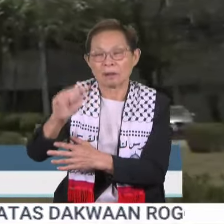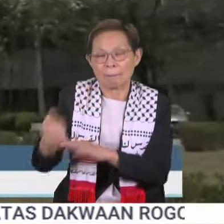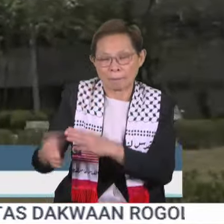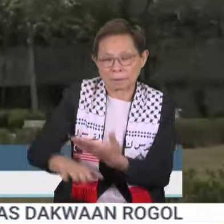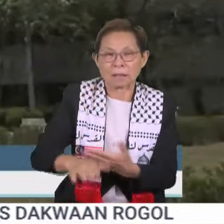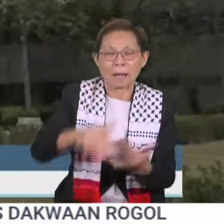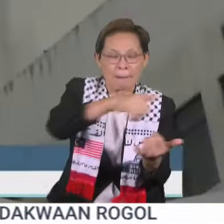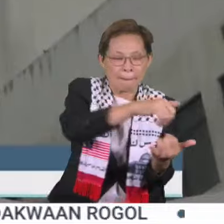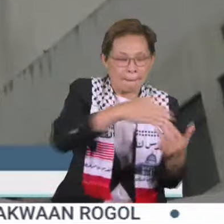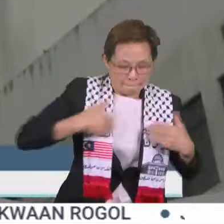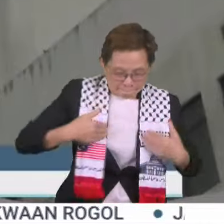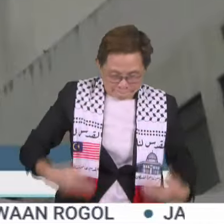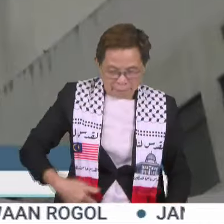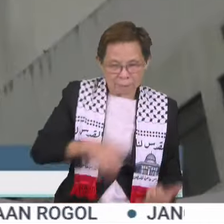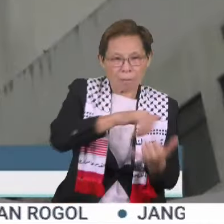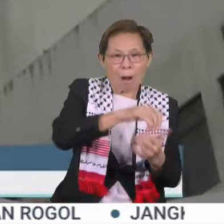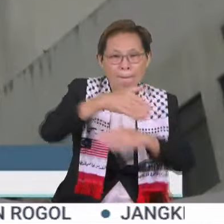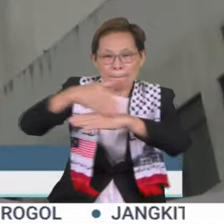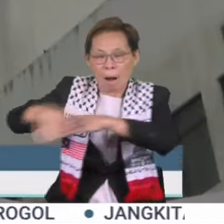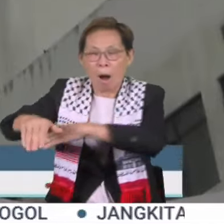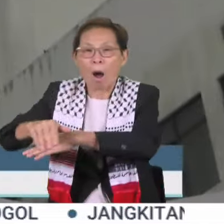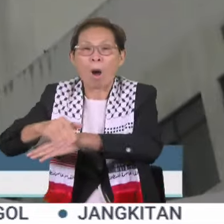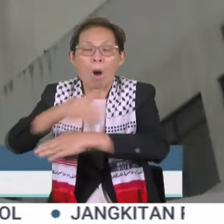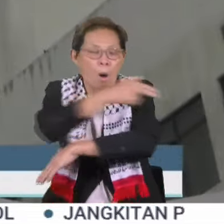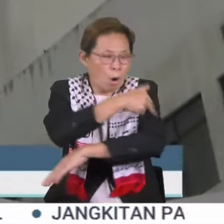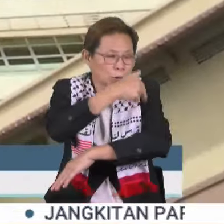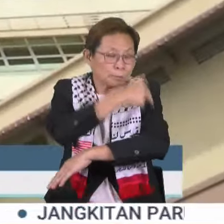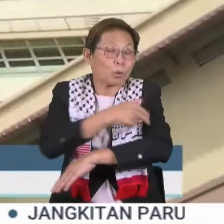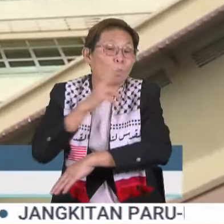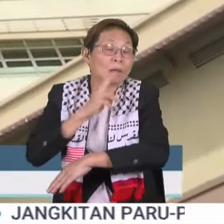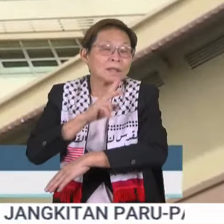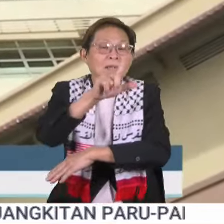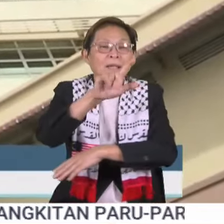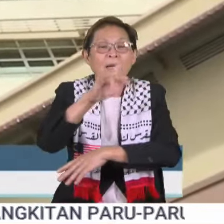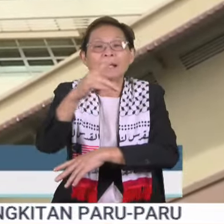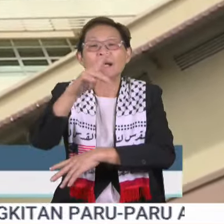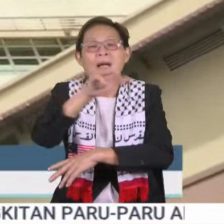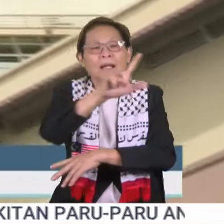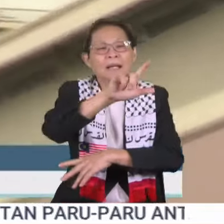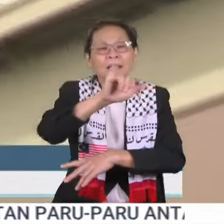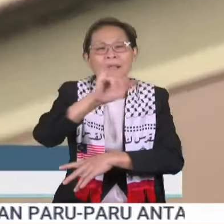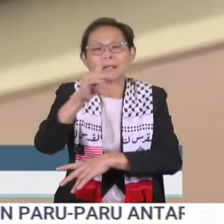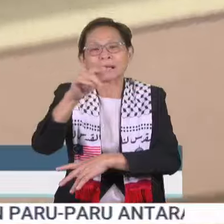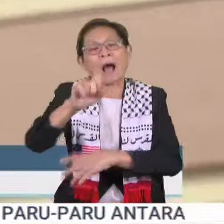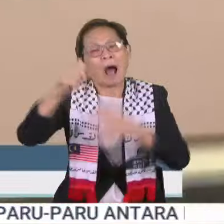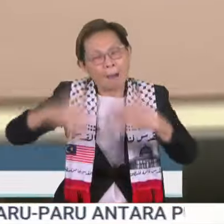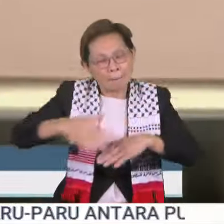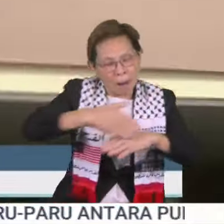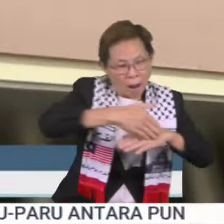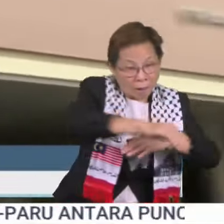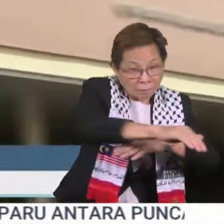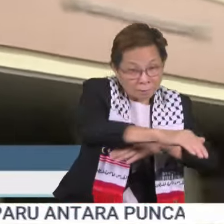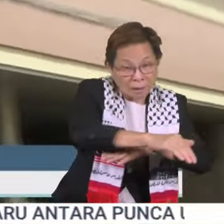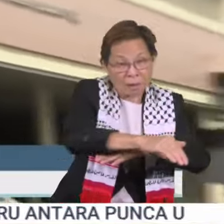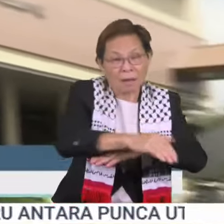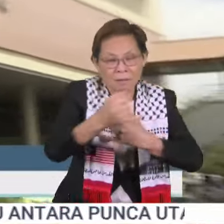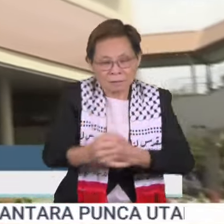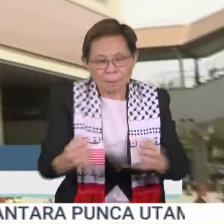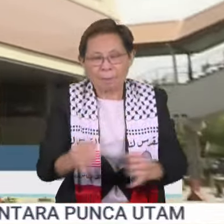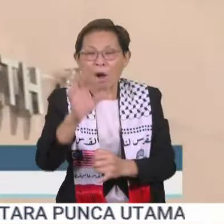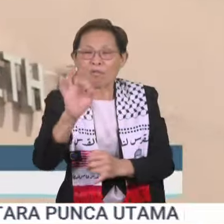Jasad mendiang dibawa ke Hospital Wanita dan Kanak-kanak Sabah Likas dan seterusnya ke Jabatan Forensik Hospital Queen Elizabeth